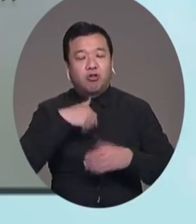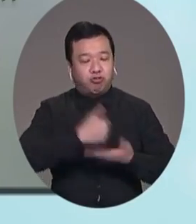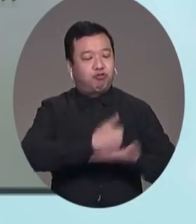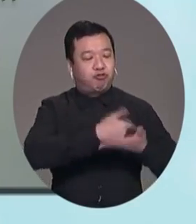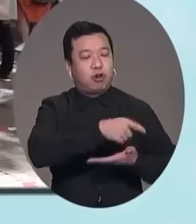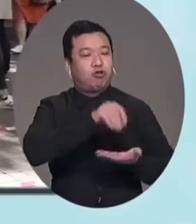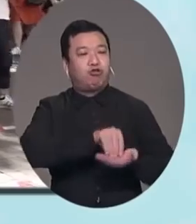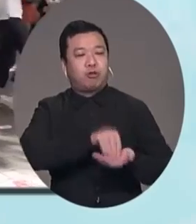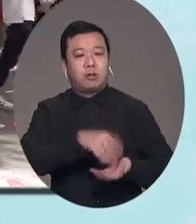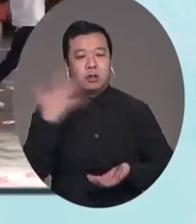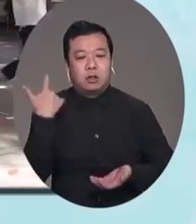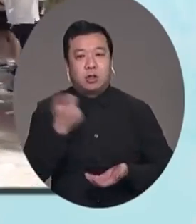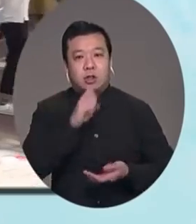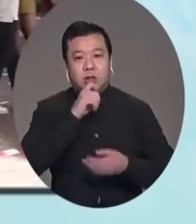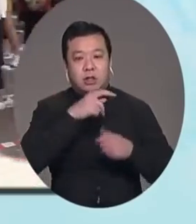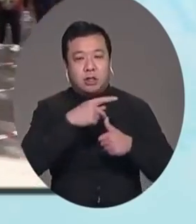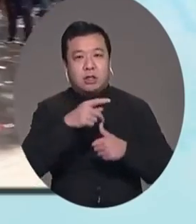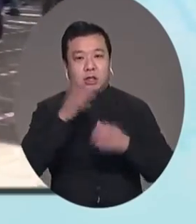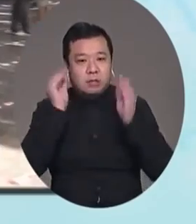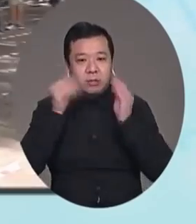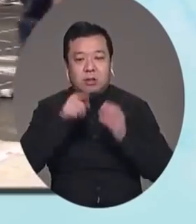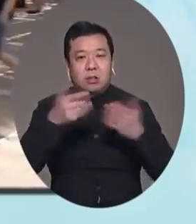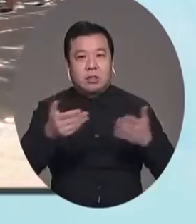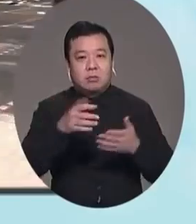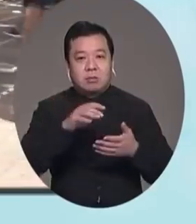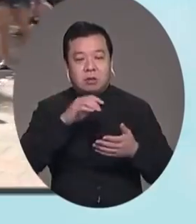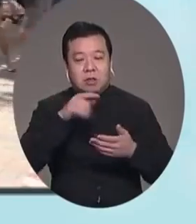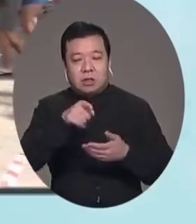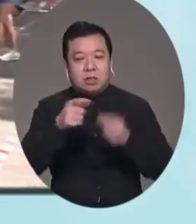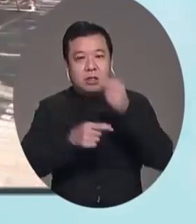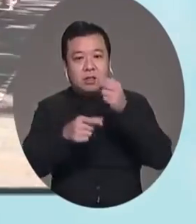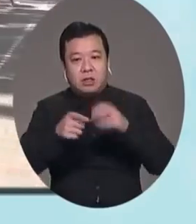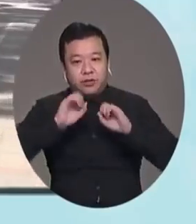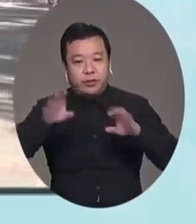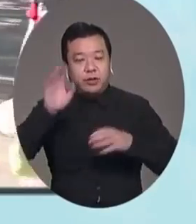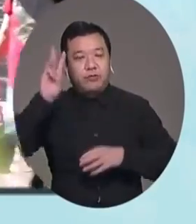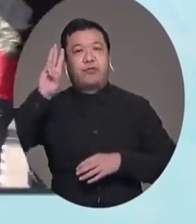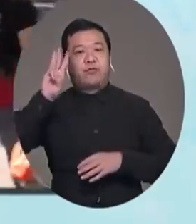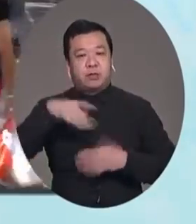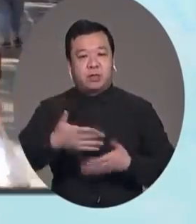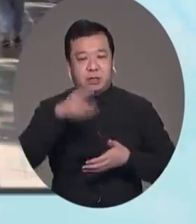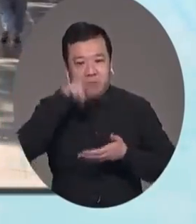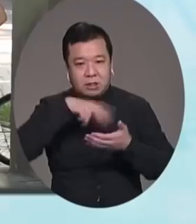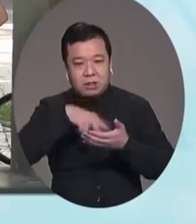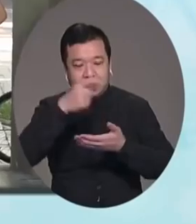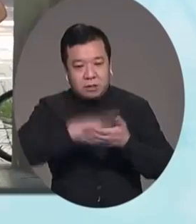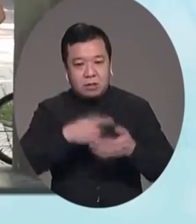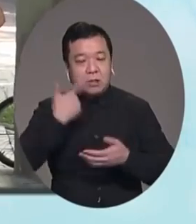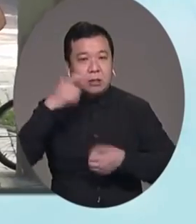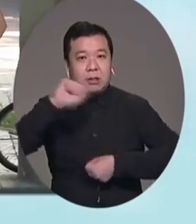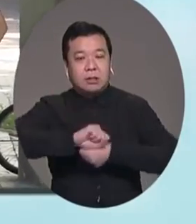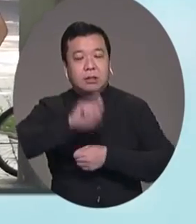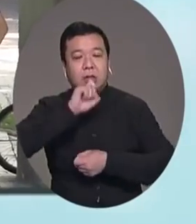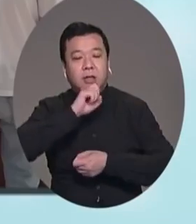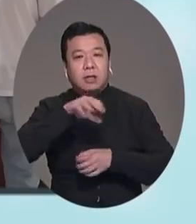決定。近日有傳媒引述消息說，政府今個月內會為區議員宣誓，宣誓審視準則會加入新條件，